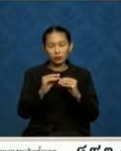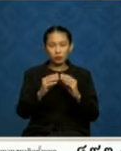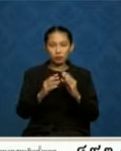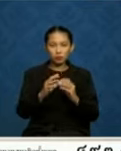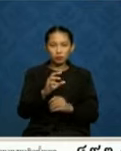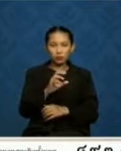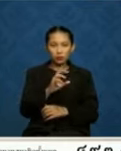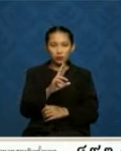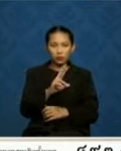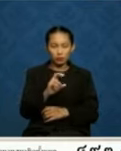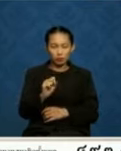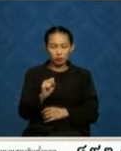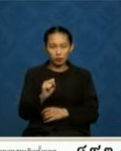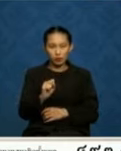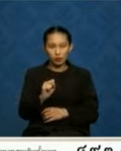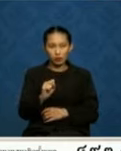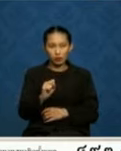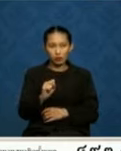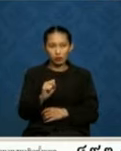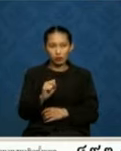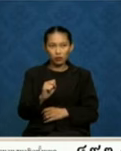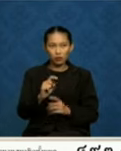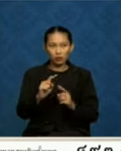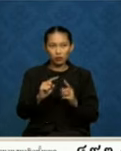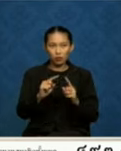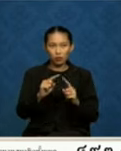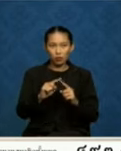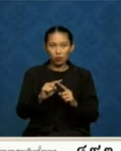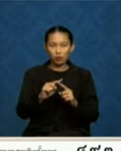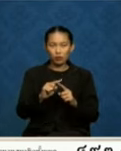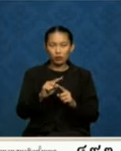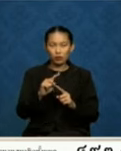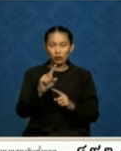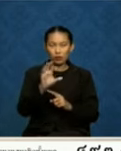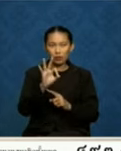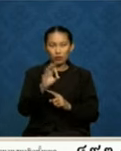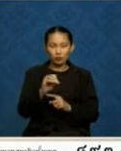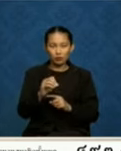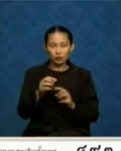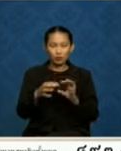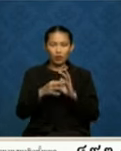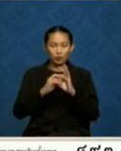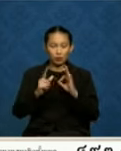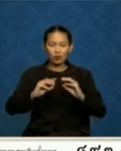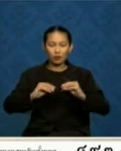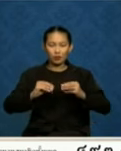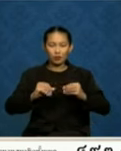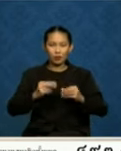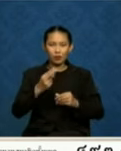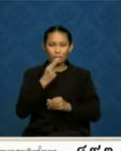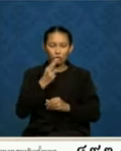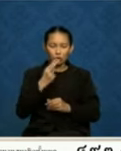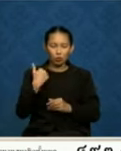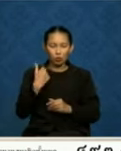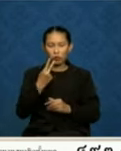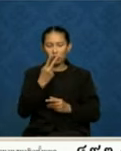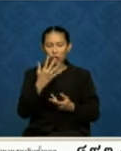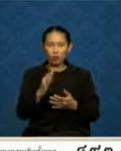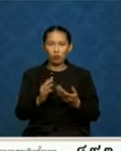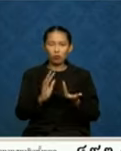รข้อ990สืบเนื่องมาจากยาสูบเป็นพืชเศรษฐกิจที่สำคัญประเภ